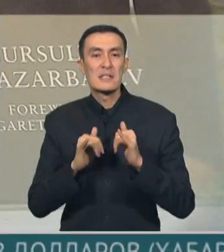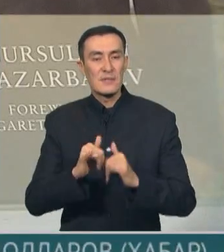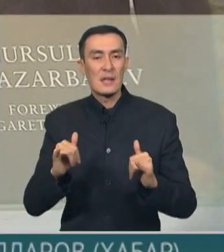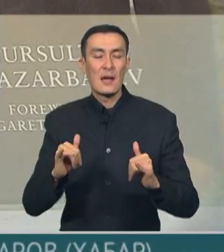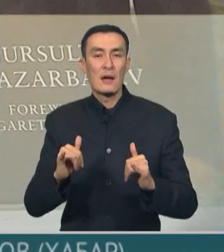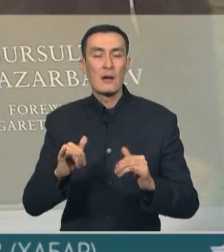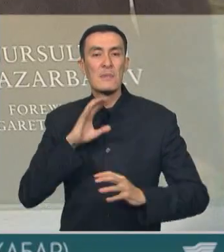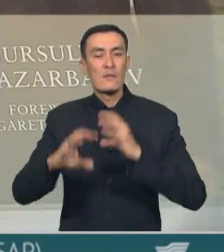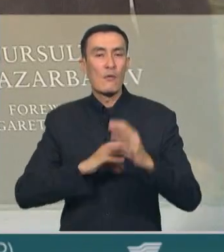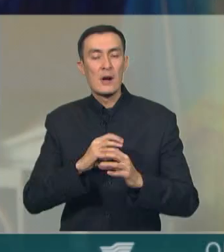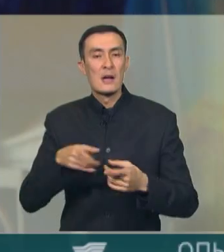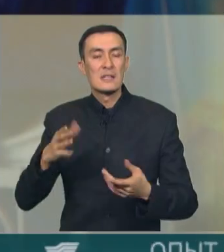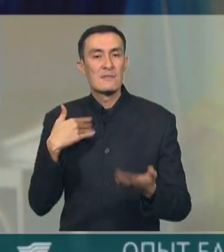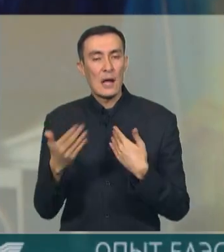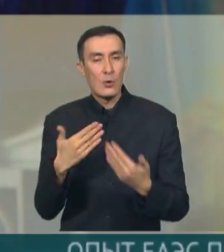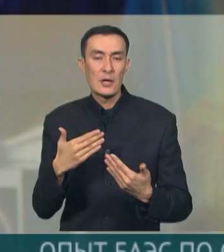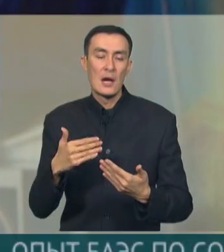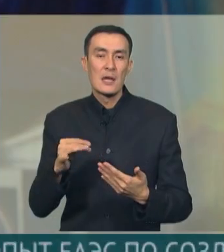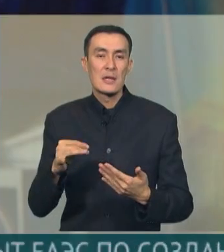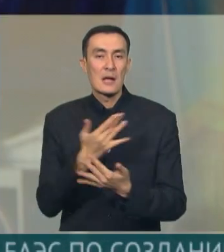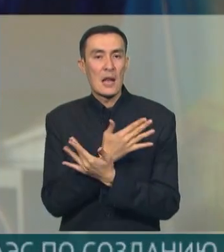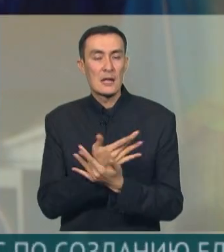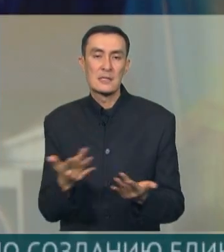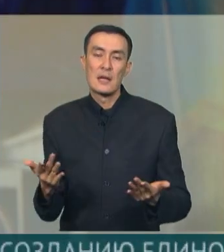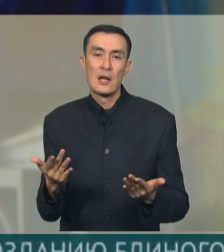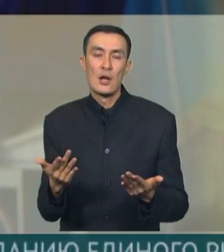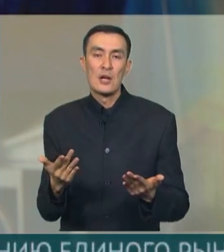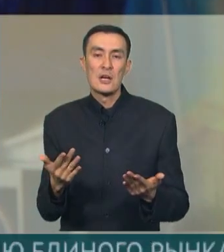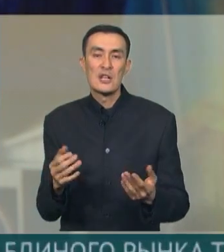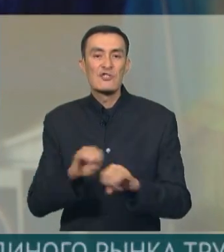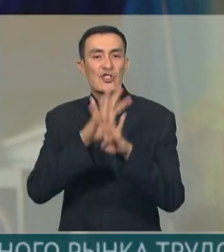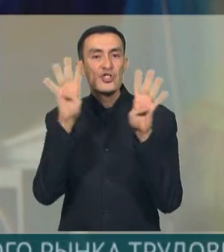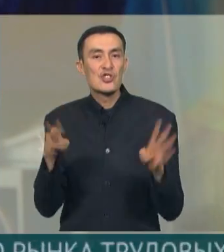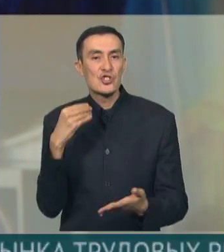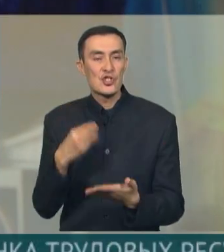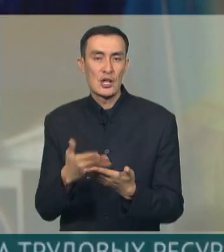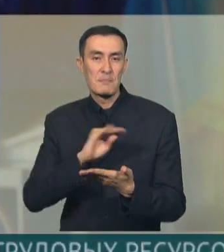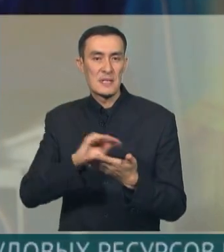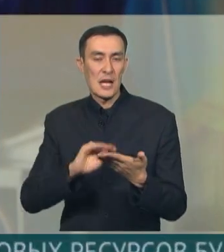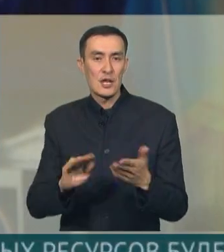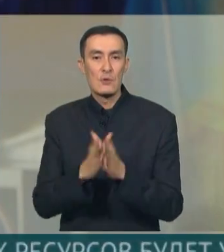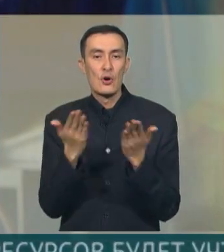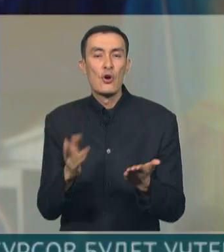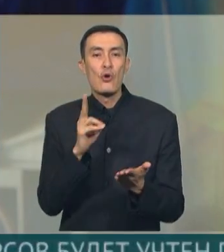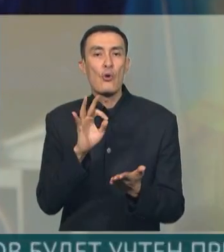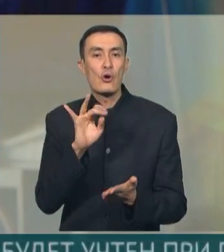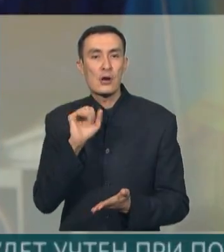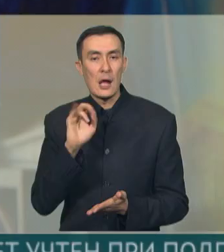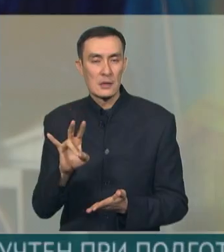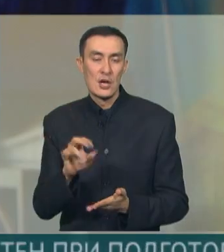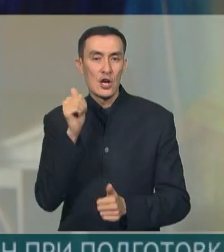диалога. Особый подраздел, конечно, представляет коллекция Коранов, священного